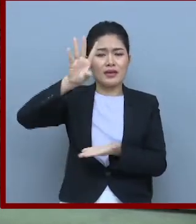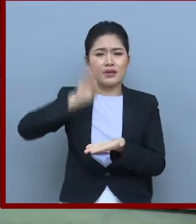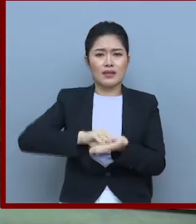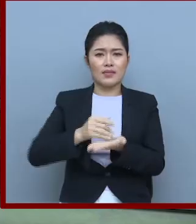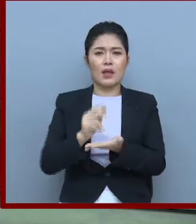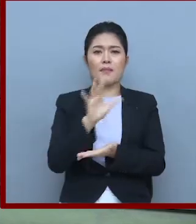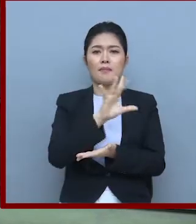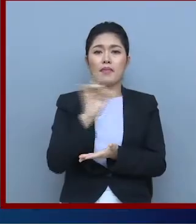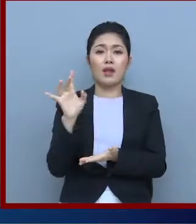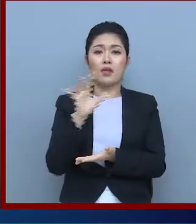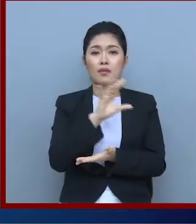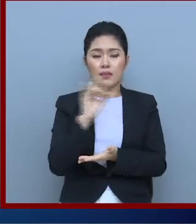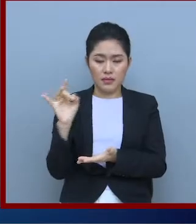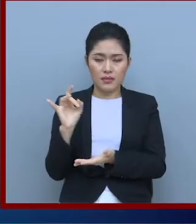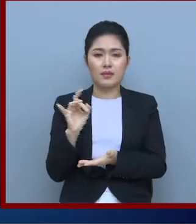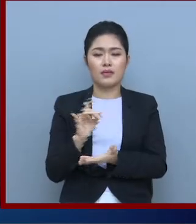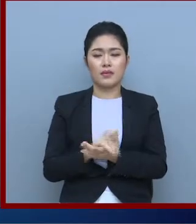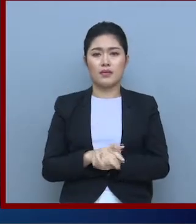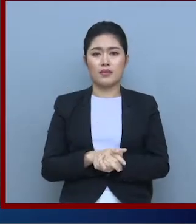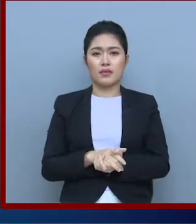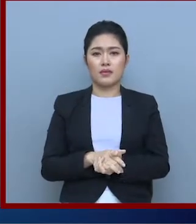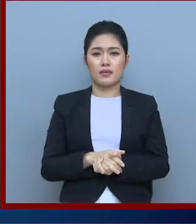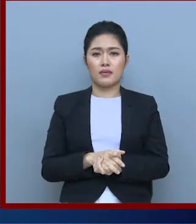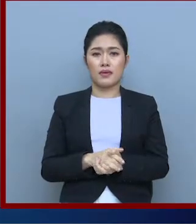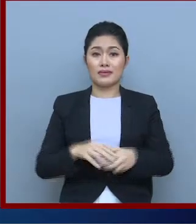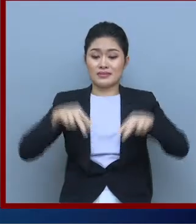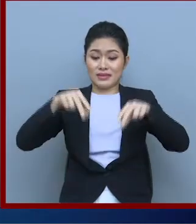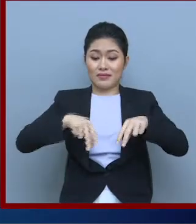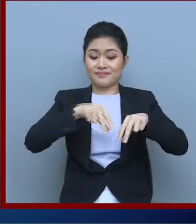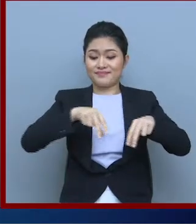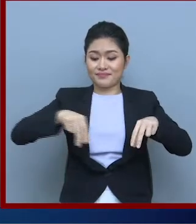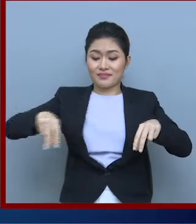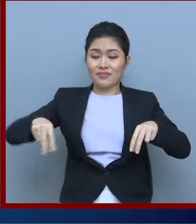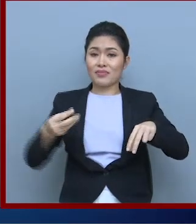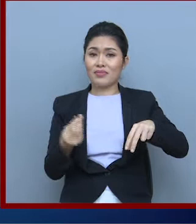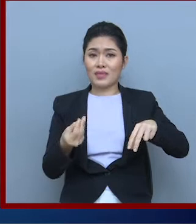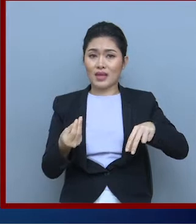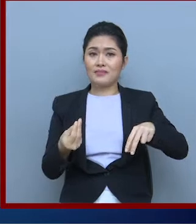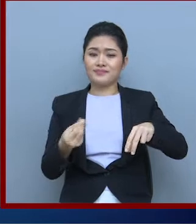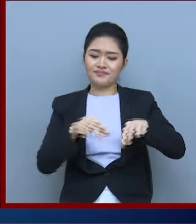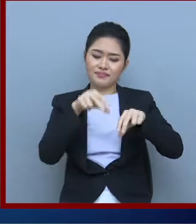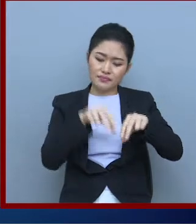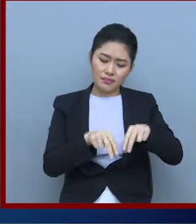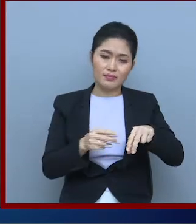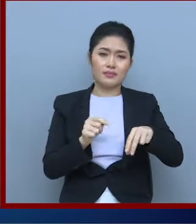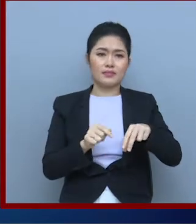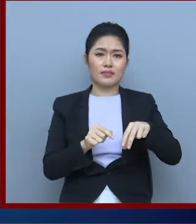ได้800มิลลิแอมป์นะครับขาต่อทั้งหมดนะครับ จะมีทั้งข